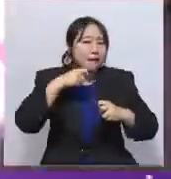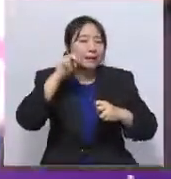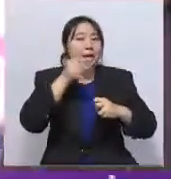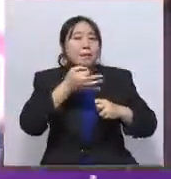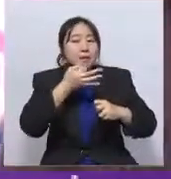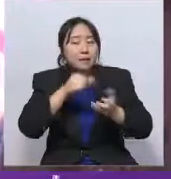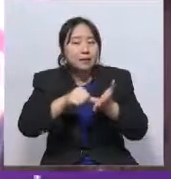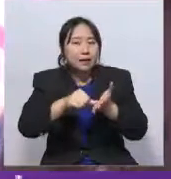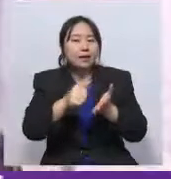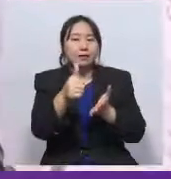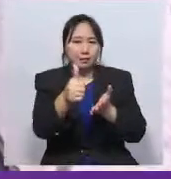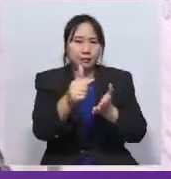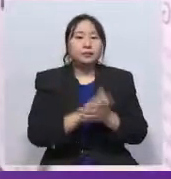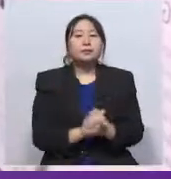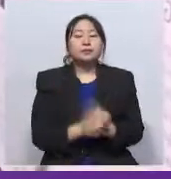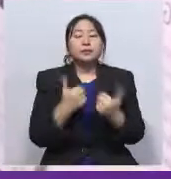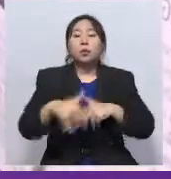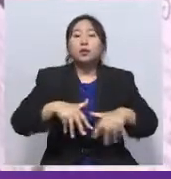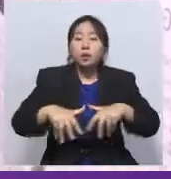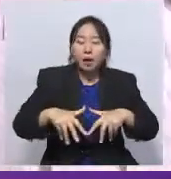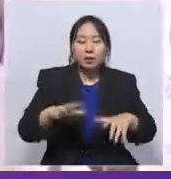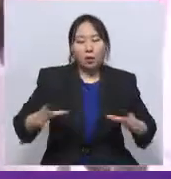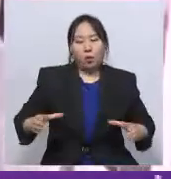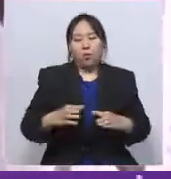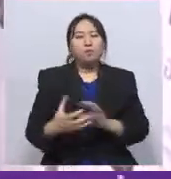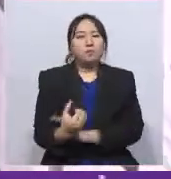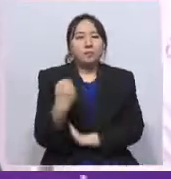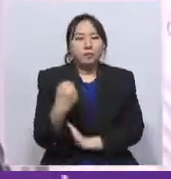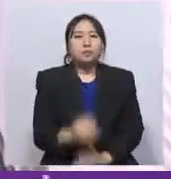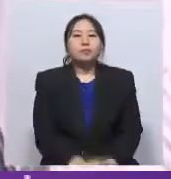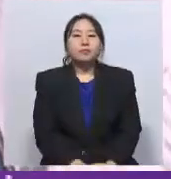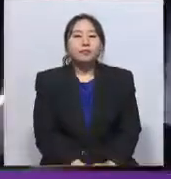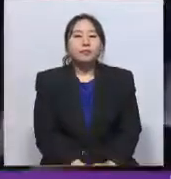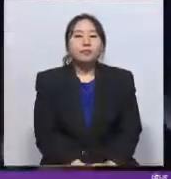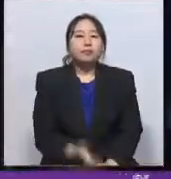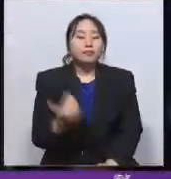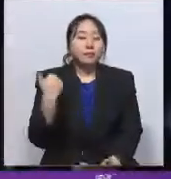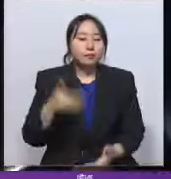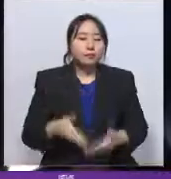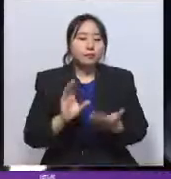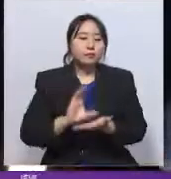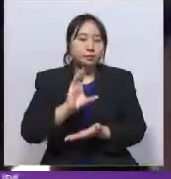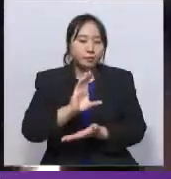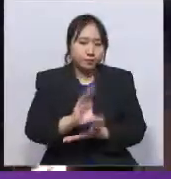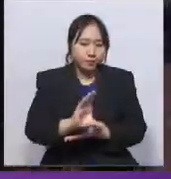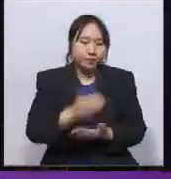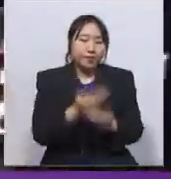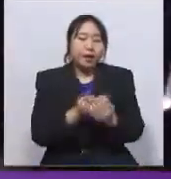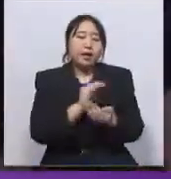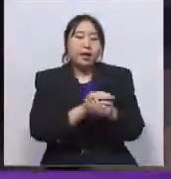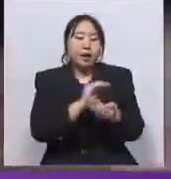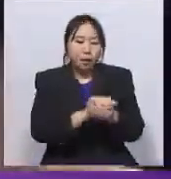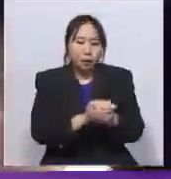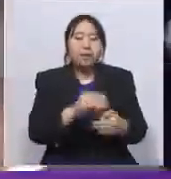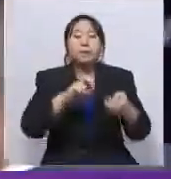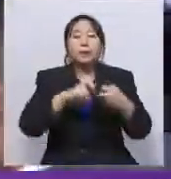ได้อย่างมีประสิทธิภาพรวมทั้งชาวบ้านมีความเข้มแข็งนอกจากนี้ก็มีการตั้งกองทุนสัจจะสะสมทรัพย์นะคะที่เป็นการ